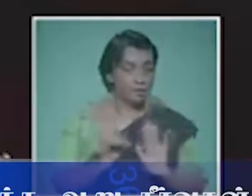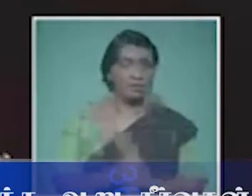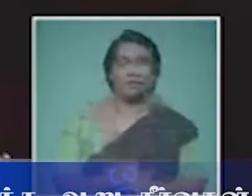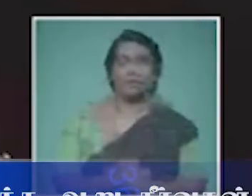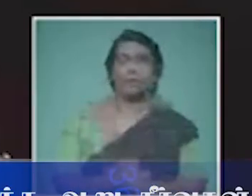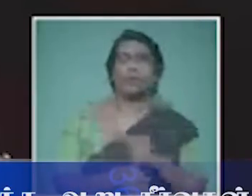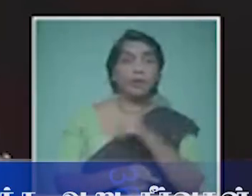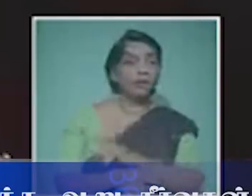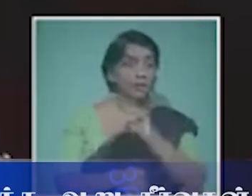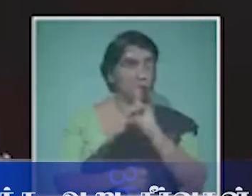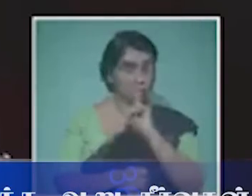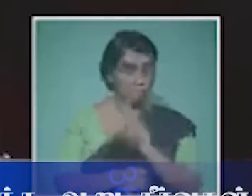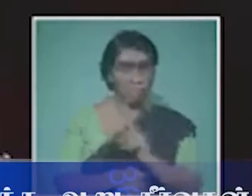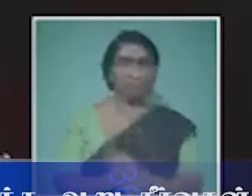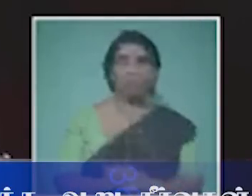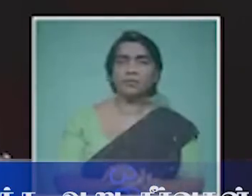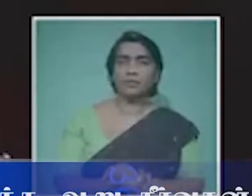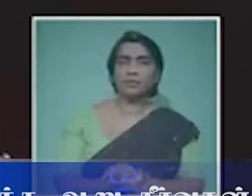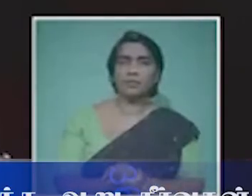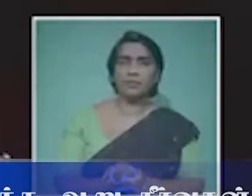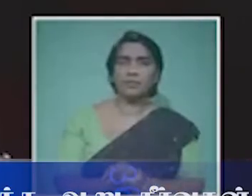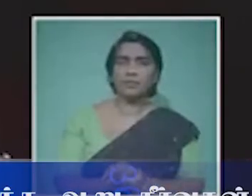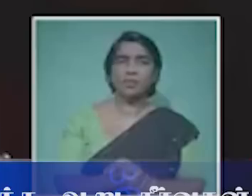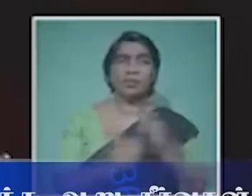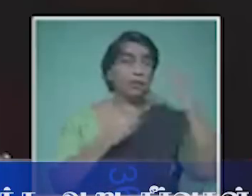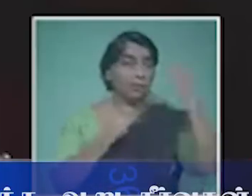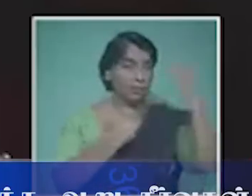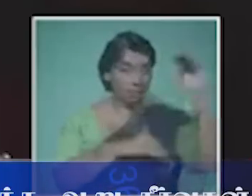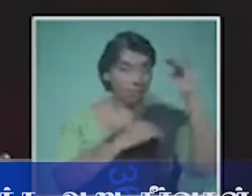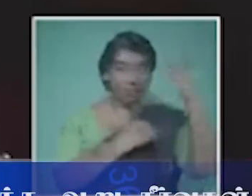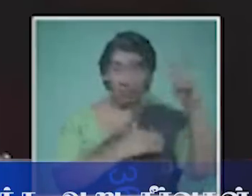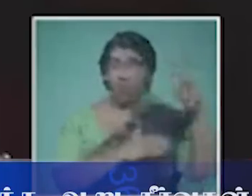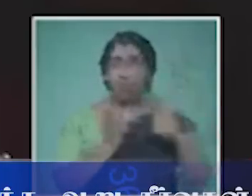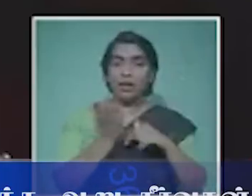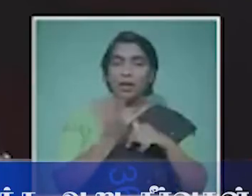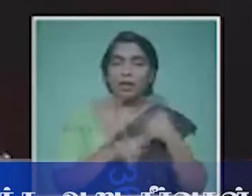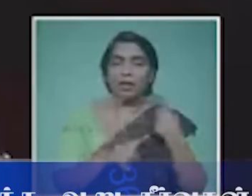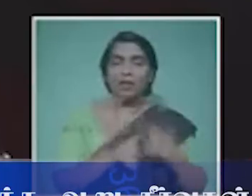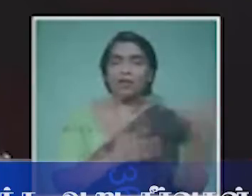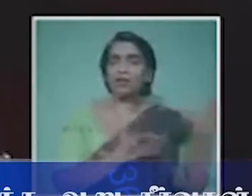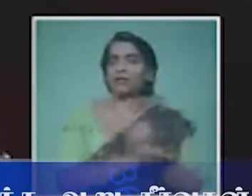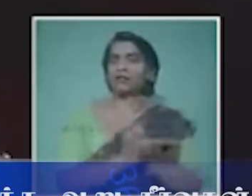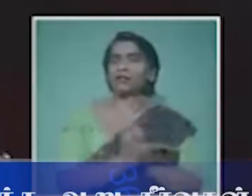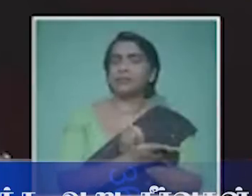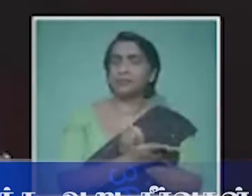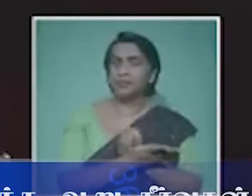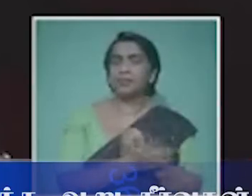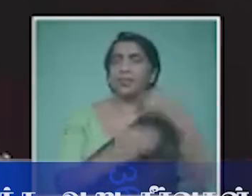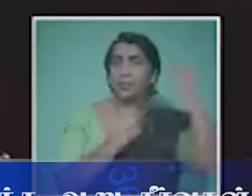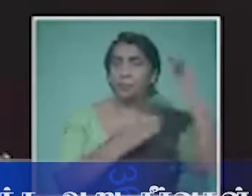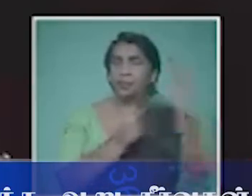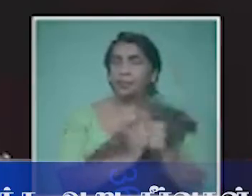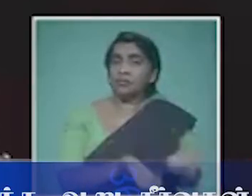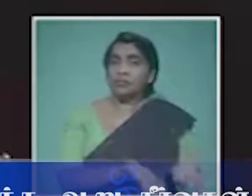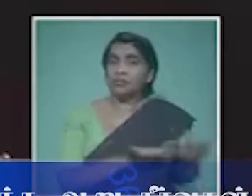பாதகமான வரிகள் அதிகரிக்கப்பட்டுள்ளன. இது தொடர்பான பல தரவு அறிக்கைகளை கன்சார்ட் பதிவுக்கு உட்படுத்துவதாகவும் அவர் தெரிவித்தார். அதேபோன்று வரி